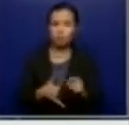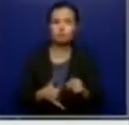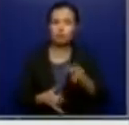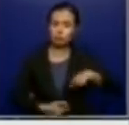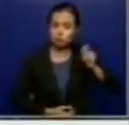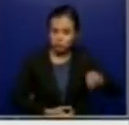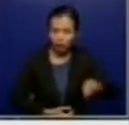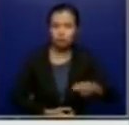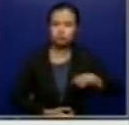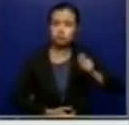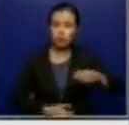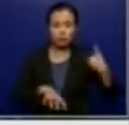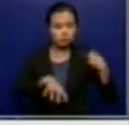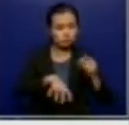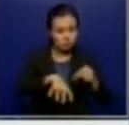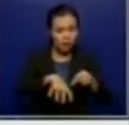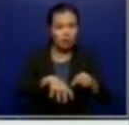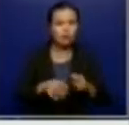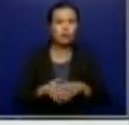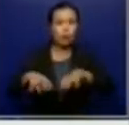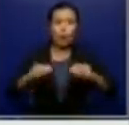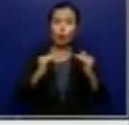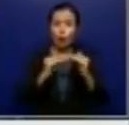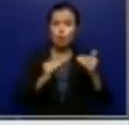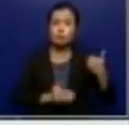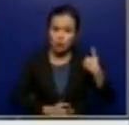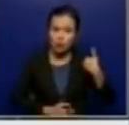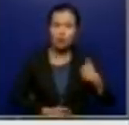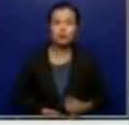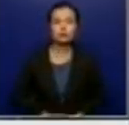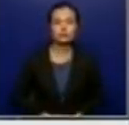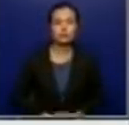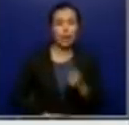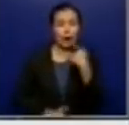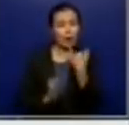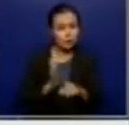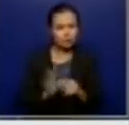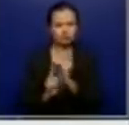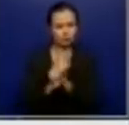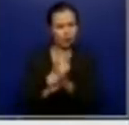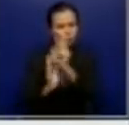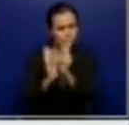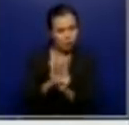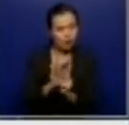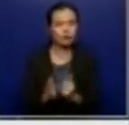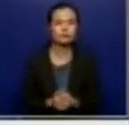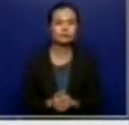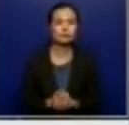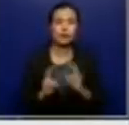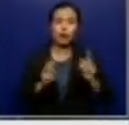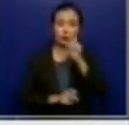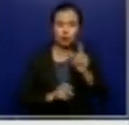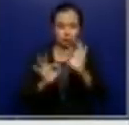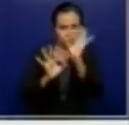ลศาลมีครับองค์กรยุติธรรมมีท่านประธานใครผิดว่าไปทำผิดข้อสังเกตเราเขียน